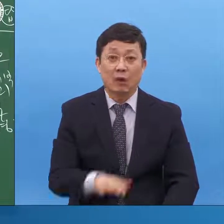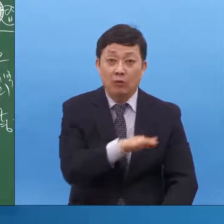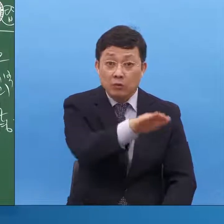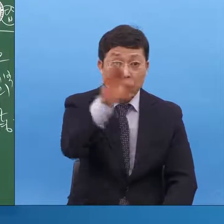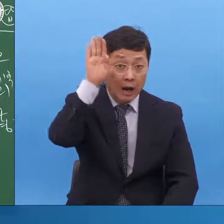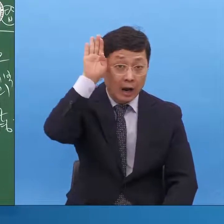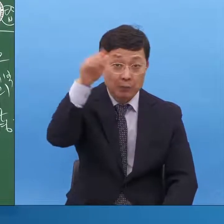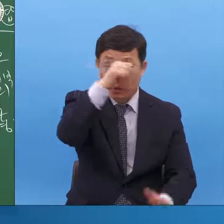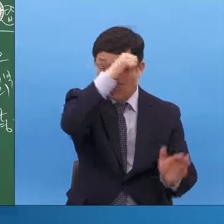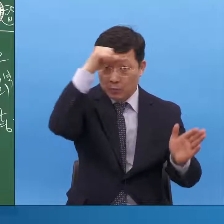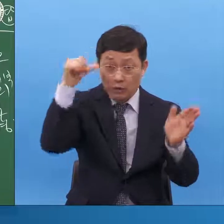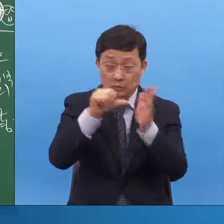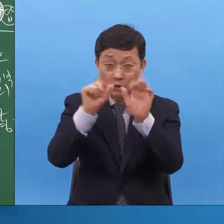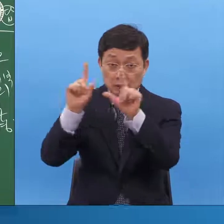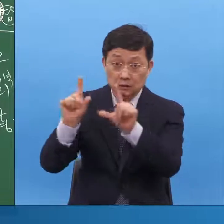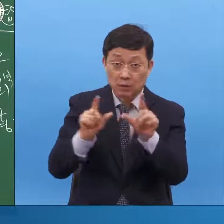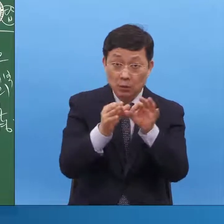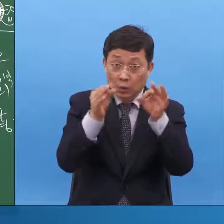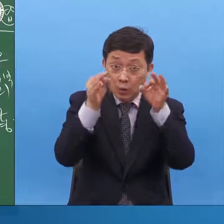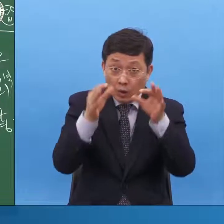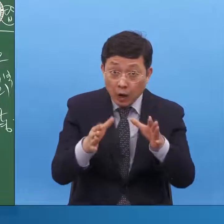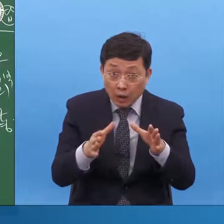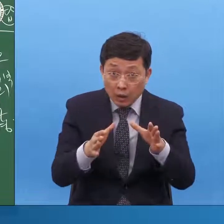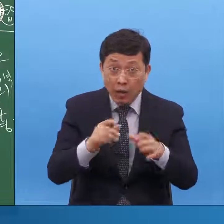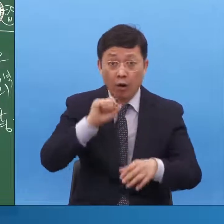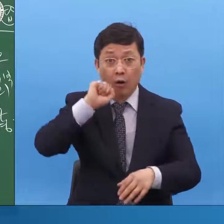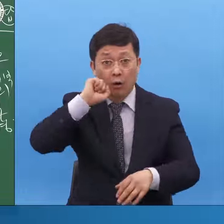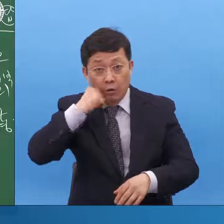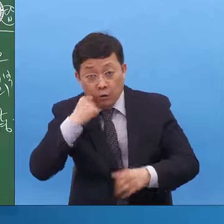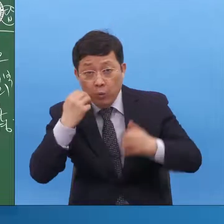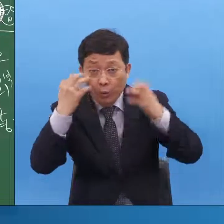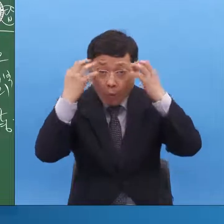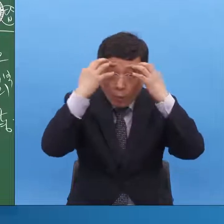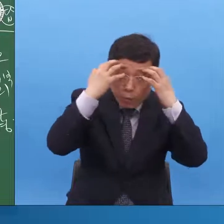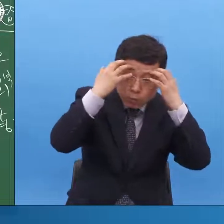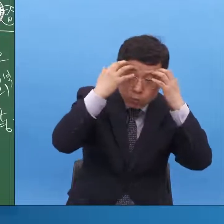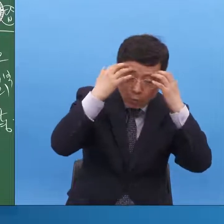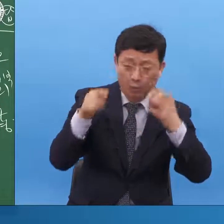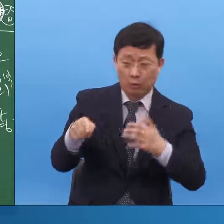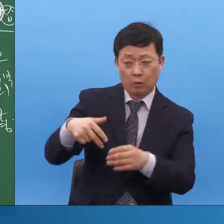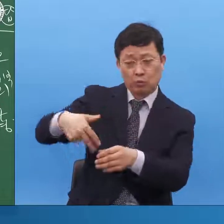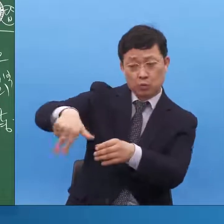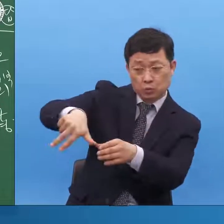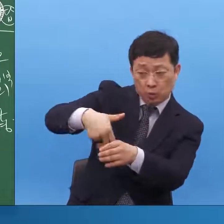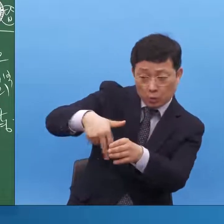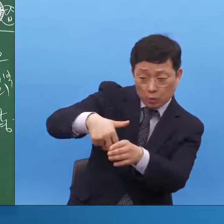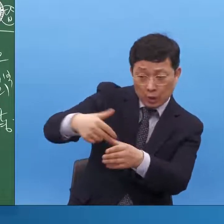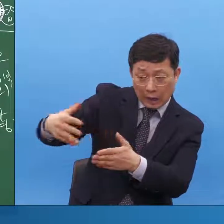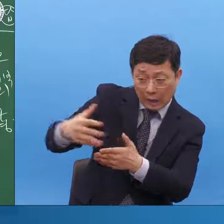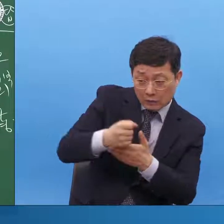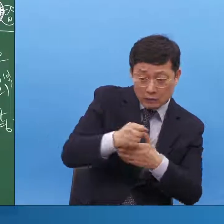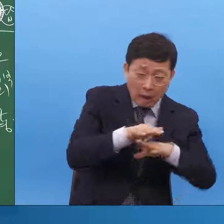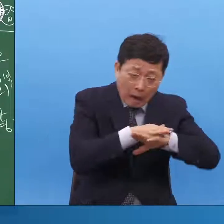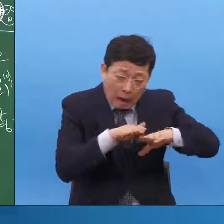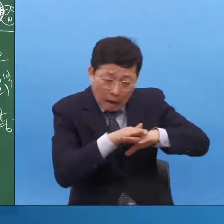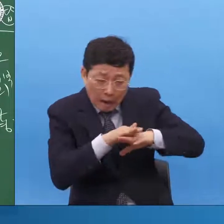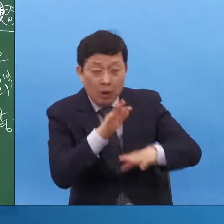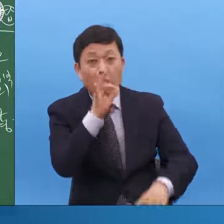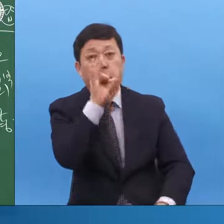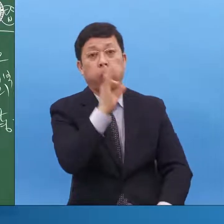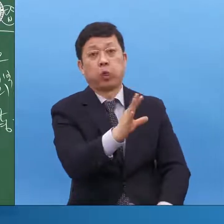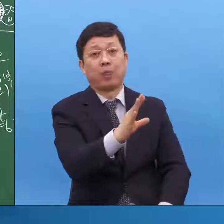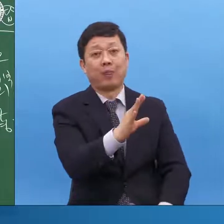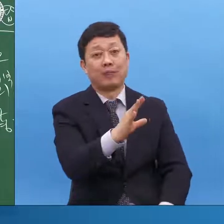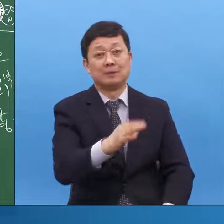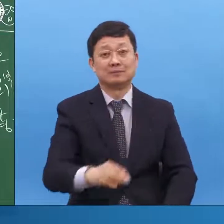앞으로 평생 살아야 되는데 어디 가도 어려움이거든요. 종교를 가지고는 해결 못해. And don't take my words lightly because you have your whole life ahead of you,